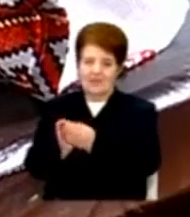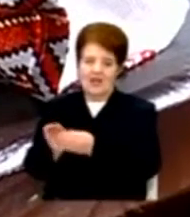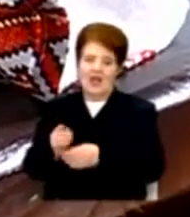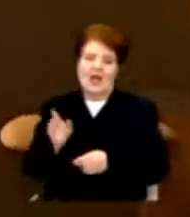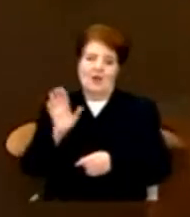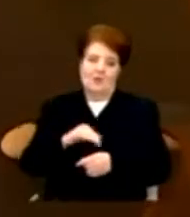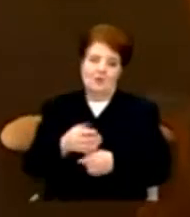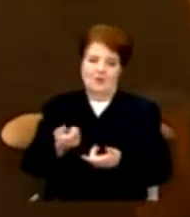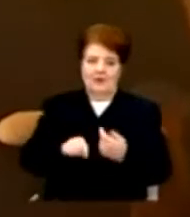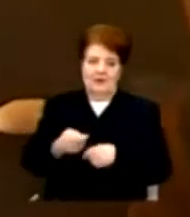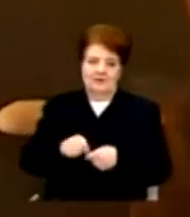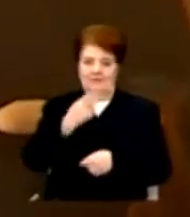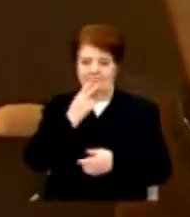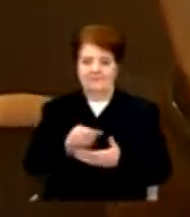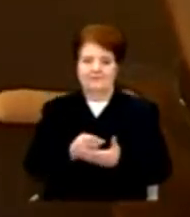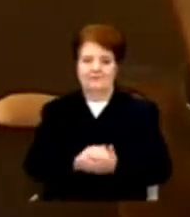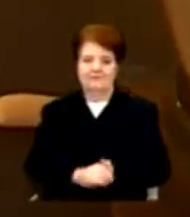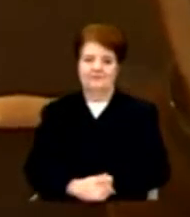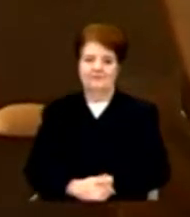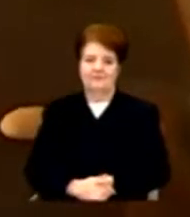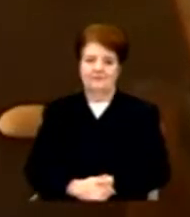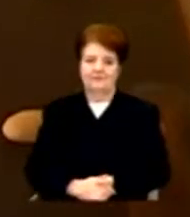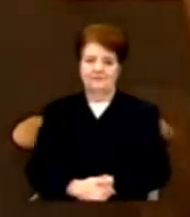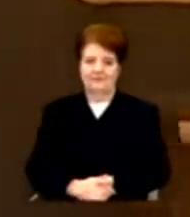sucim așa și le învârtim.